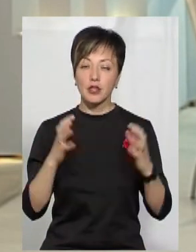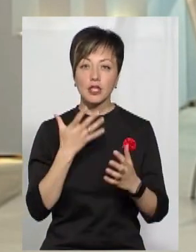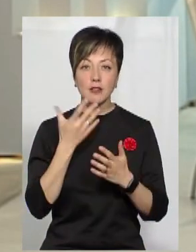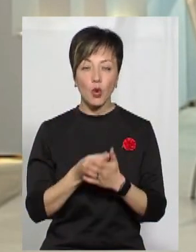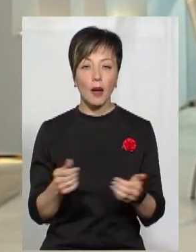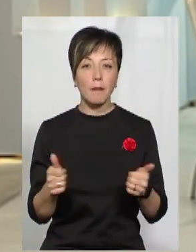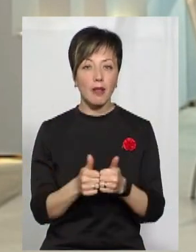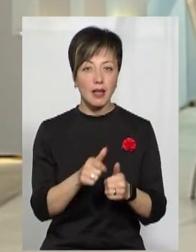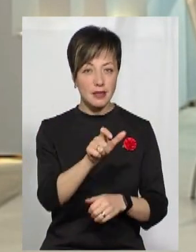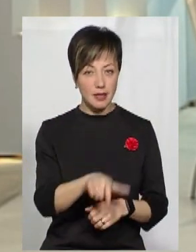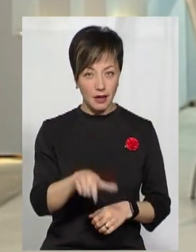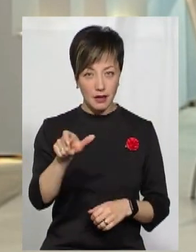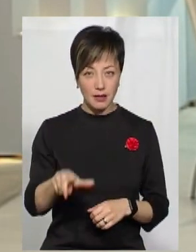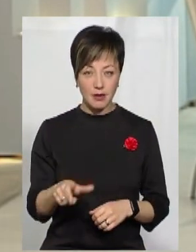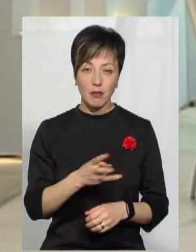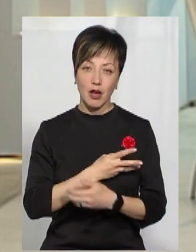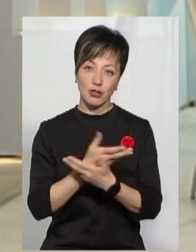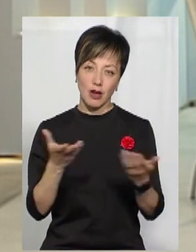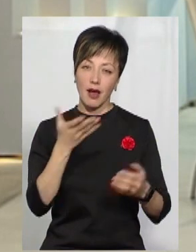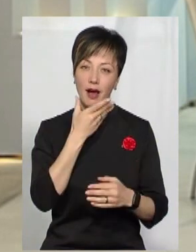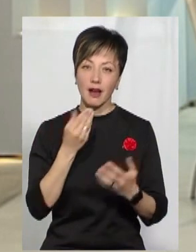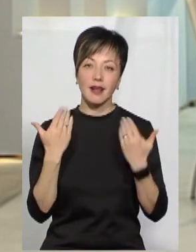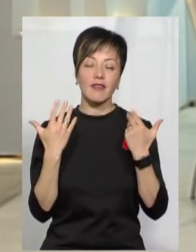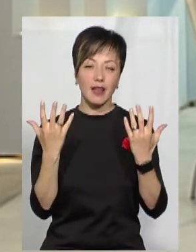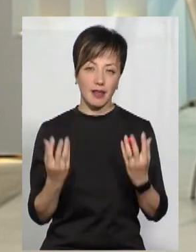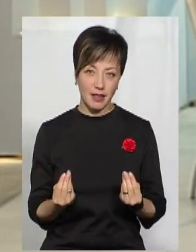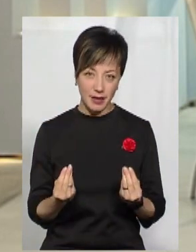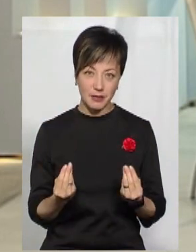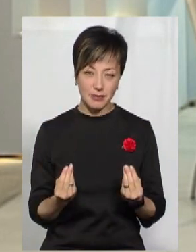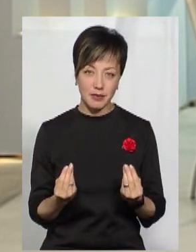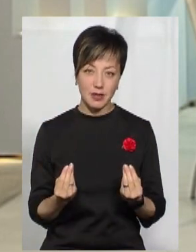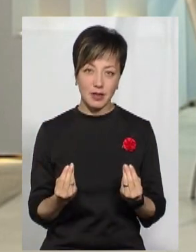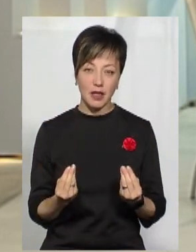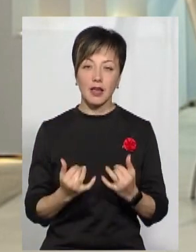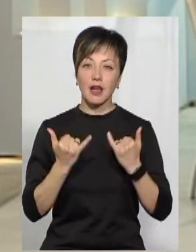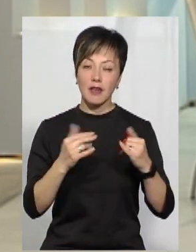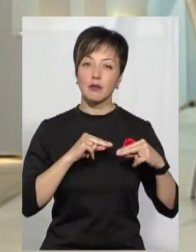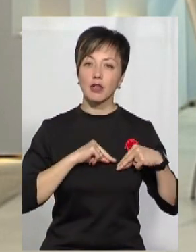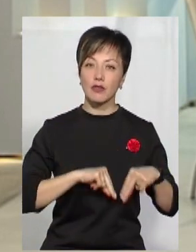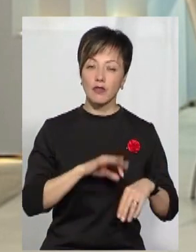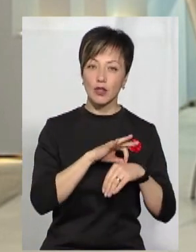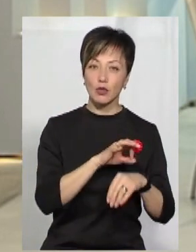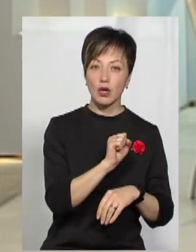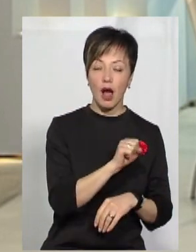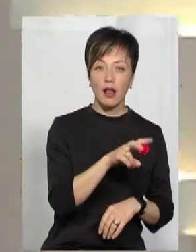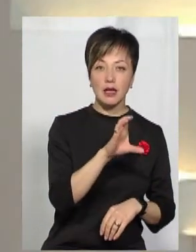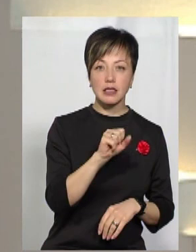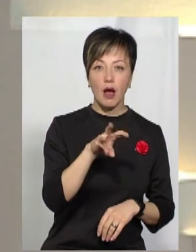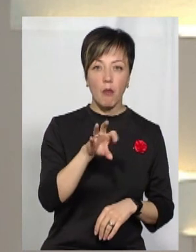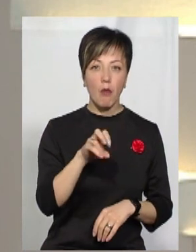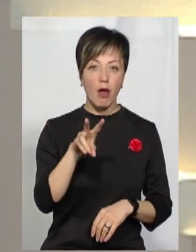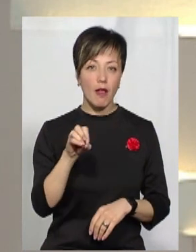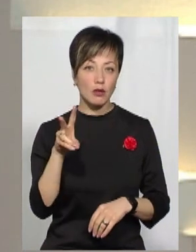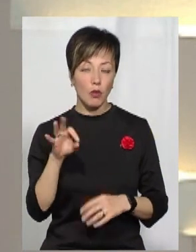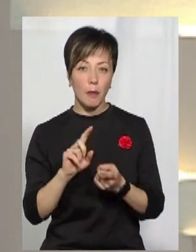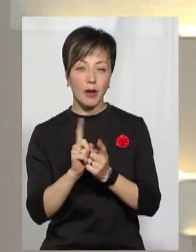бережіть своїх близьких. Я вам бажаю гарних вихідних. У студії для вас працювали ведуча Алла Самойленко